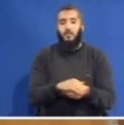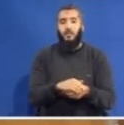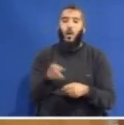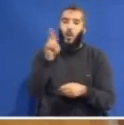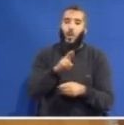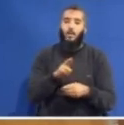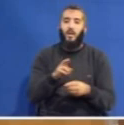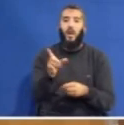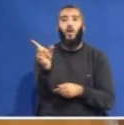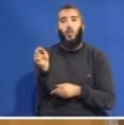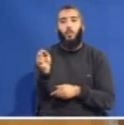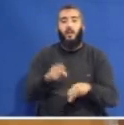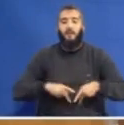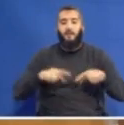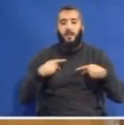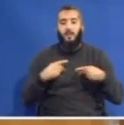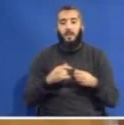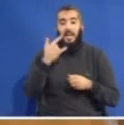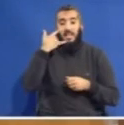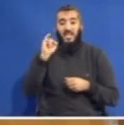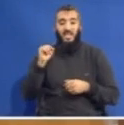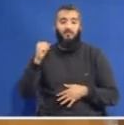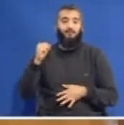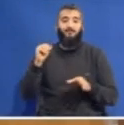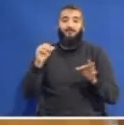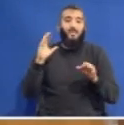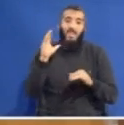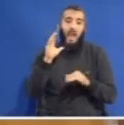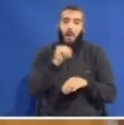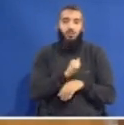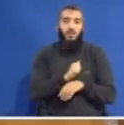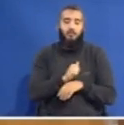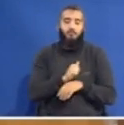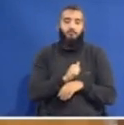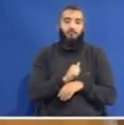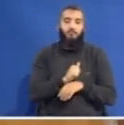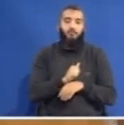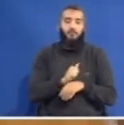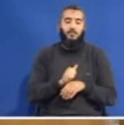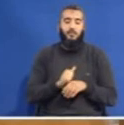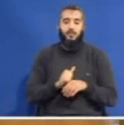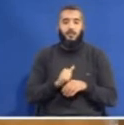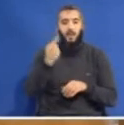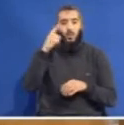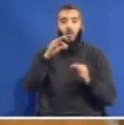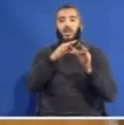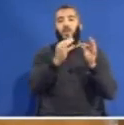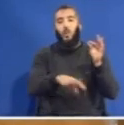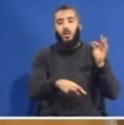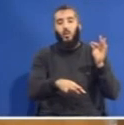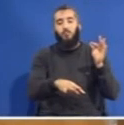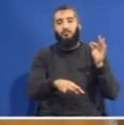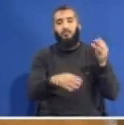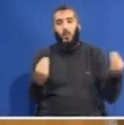إلى بعضهما. فإذا فشلت كل الأسباب والسبل إلى الوصول إلى هذا